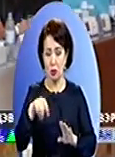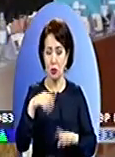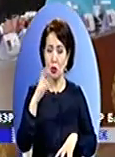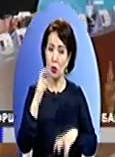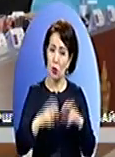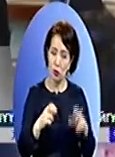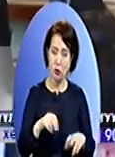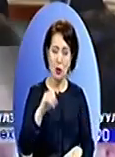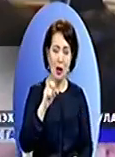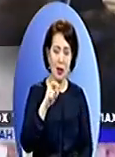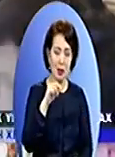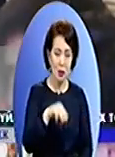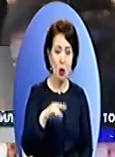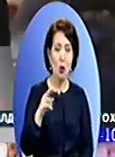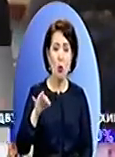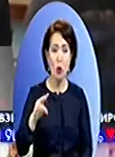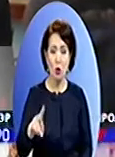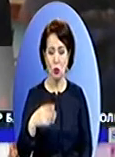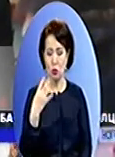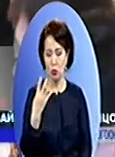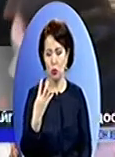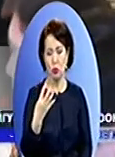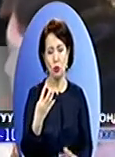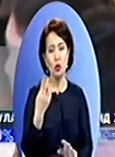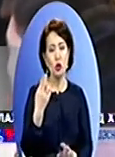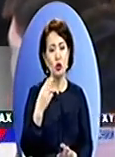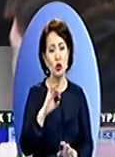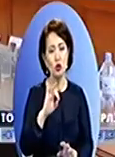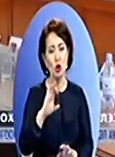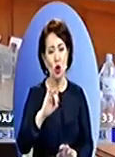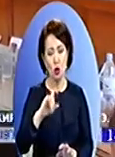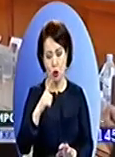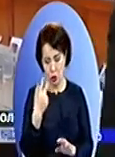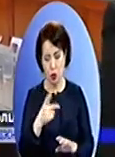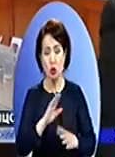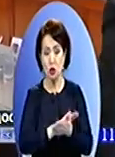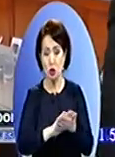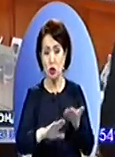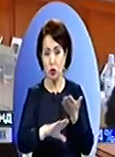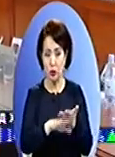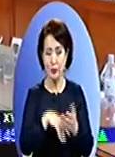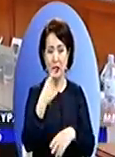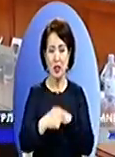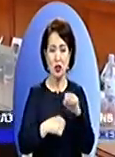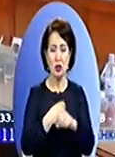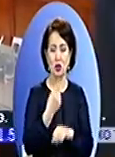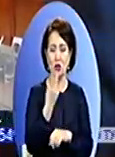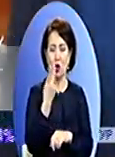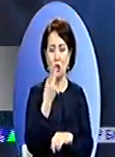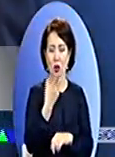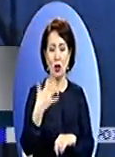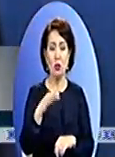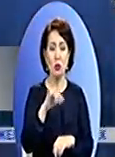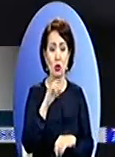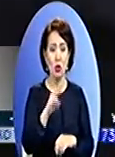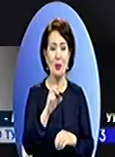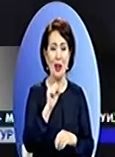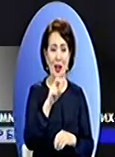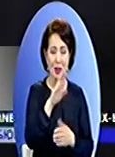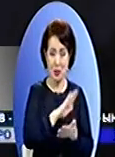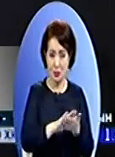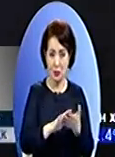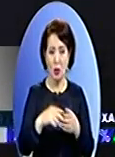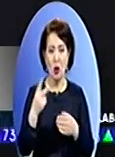мөнгийг 4-9 зорцтойгоор цэвэршүүлэх өөрийн гэсэн нарийн технологитой юм байна. Жилдээ 25 тонн алт, 50 тонн мөнгө цэвэршүүлэх хүчин чадалтай энэ